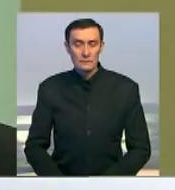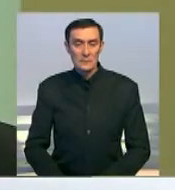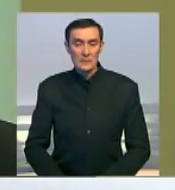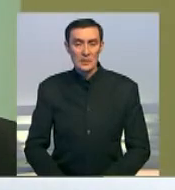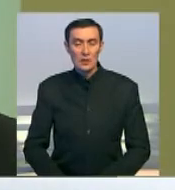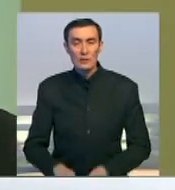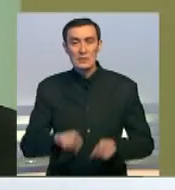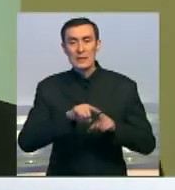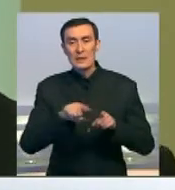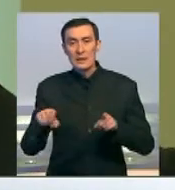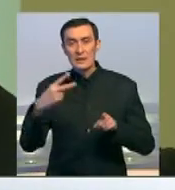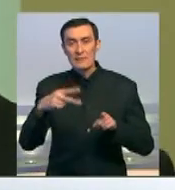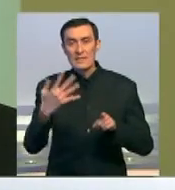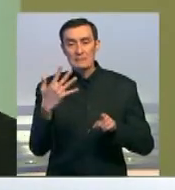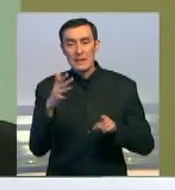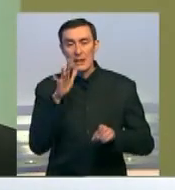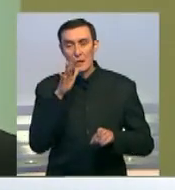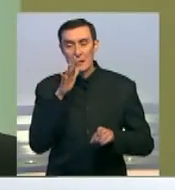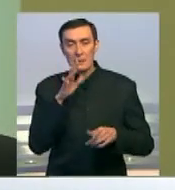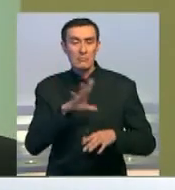За 25 лет пройден